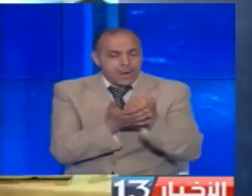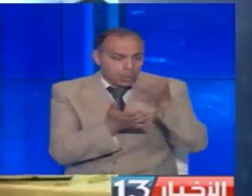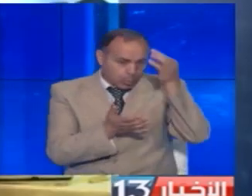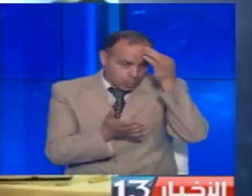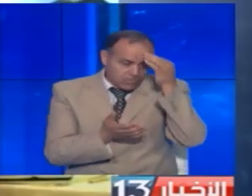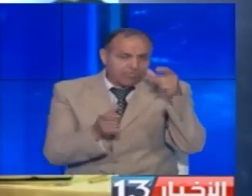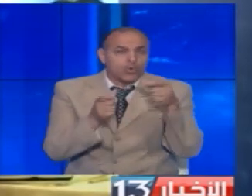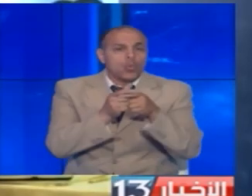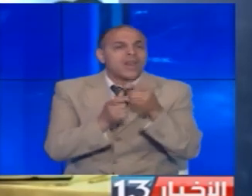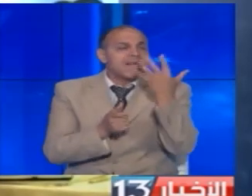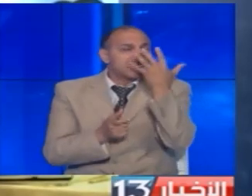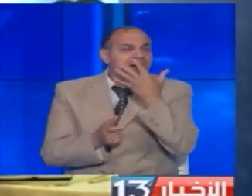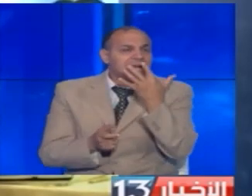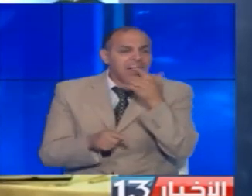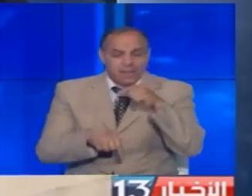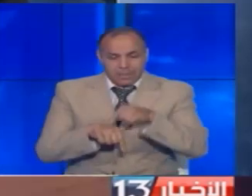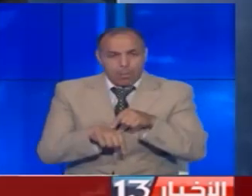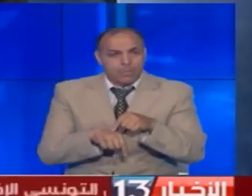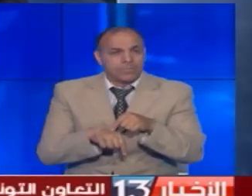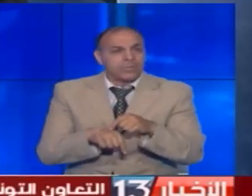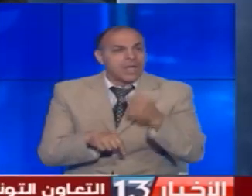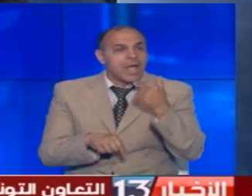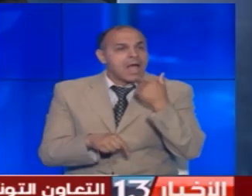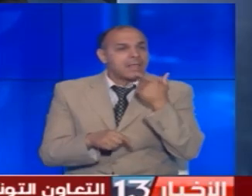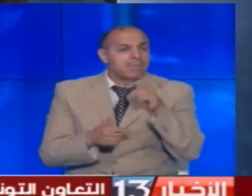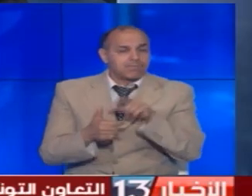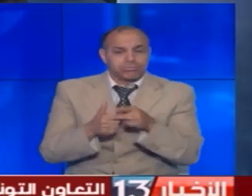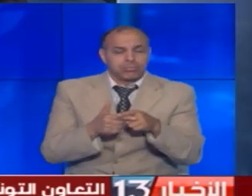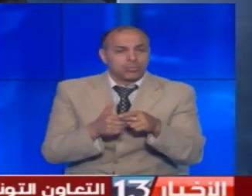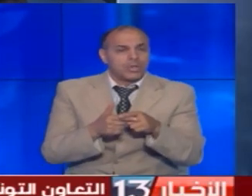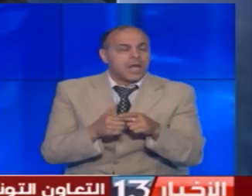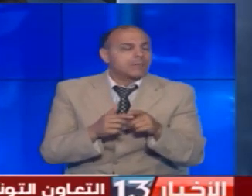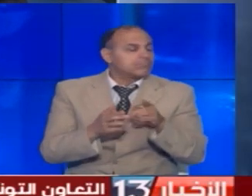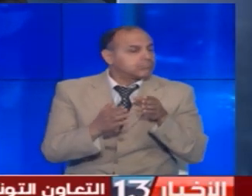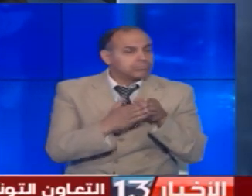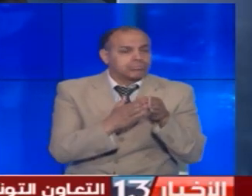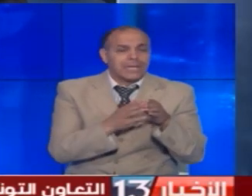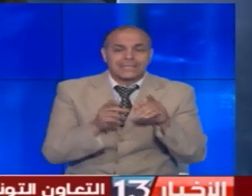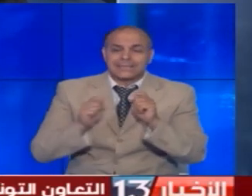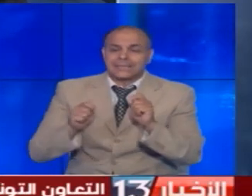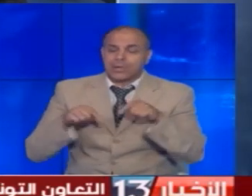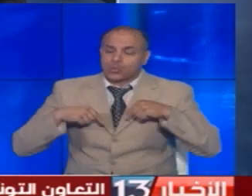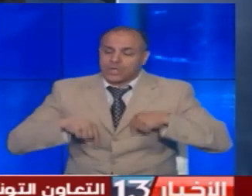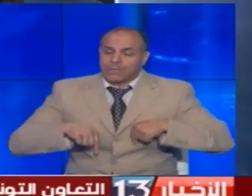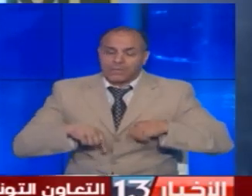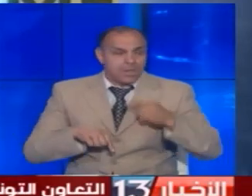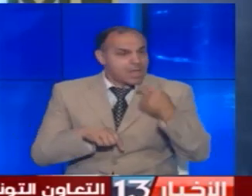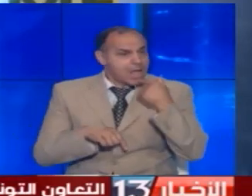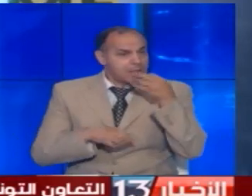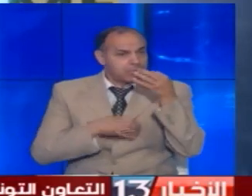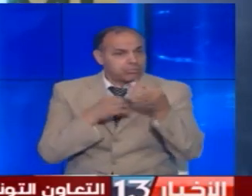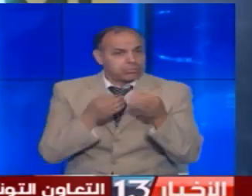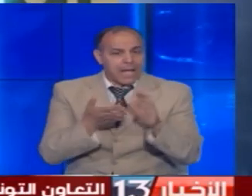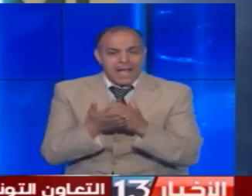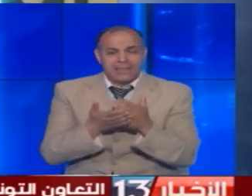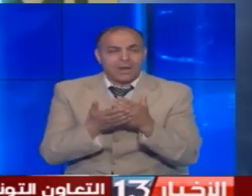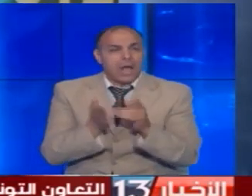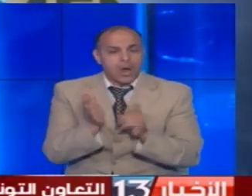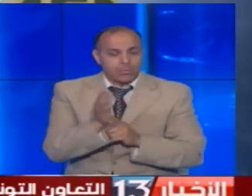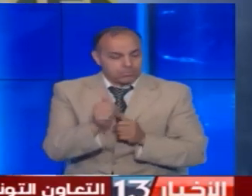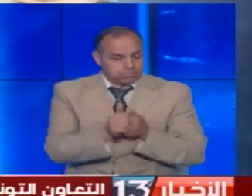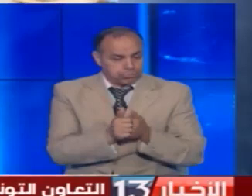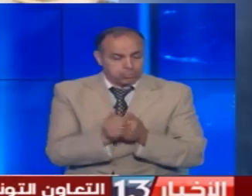في الدول الإفريقية في الوقت الراهن من بين التوجهات الرئيسية لسياسة الحكومة، وذلك عبر توفير الأطر